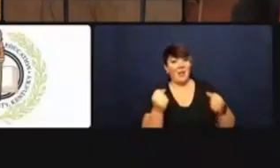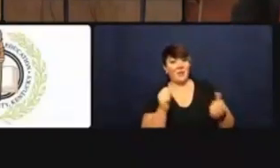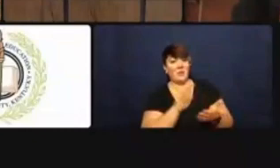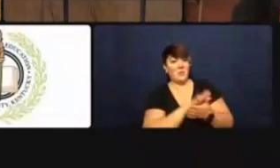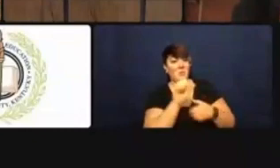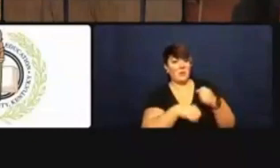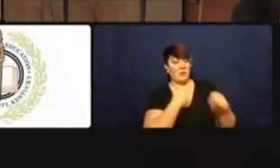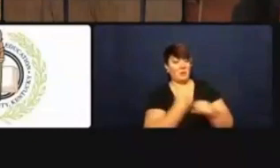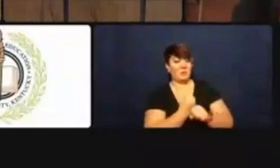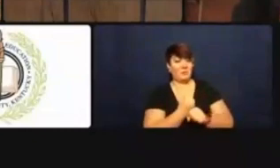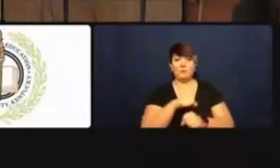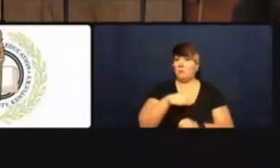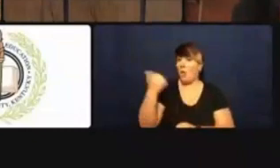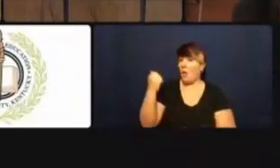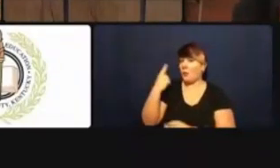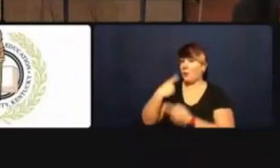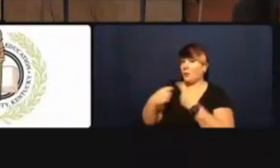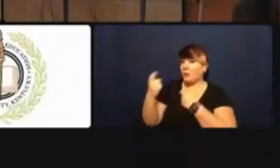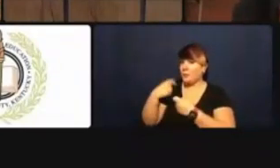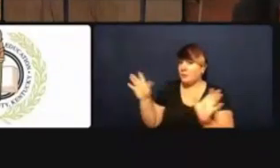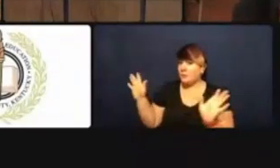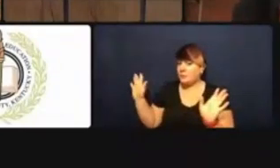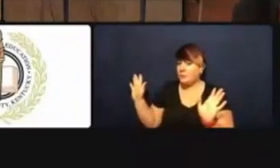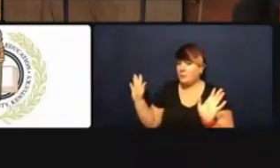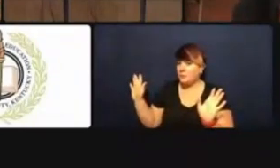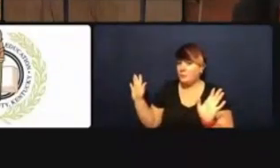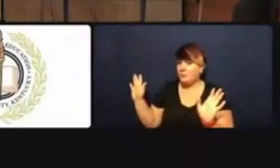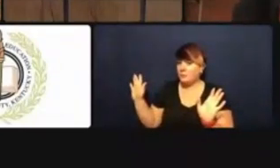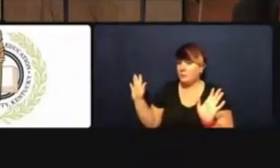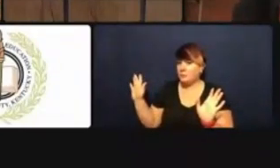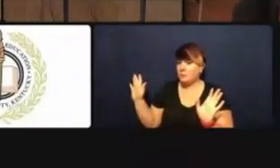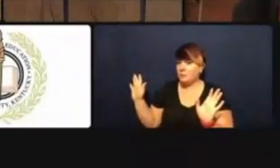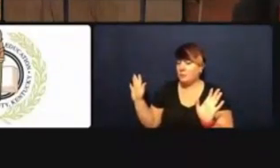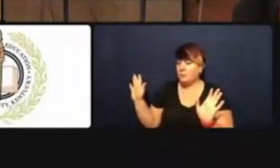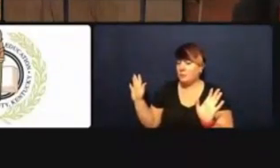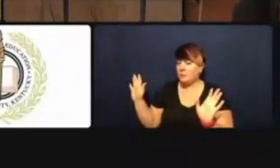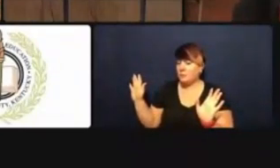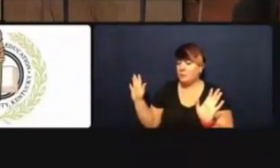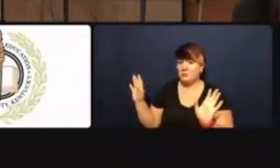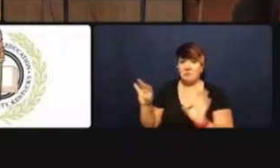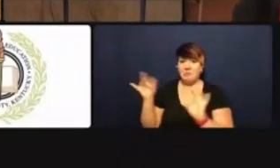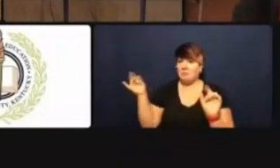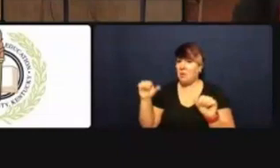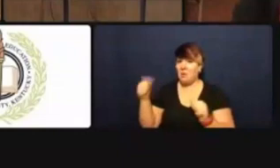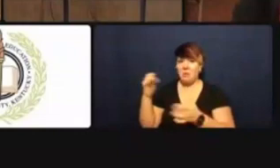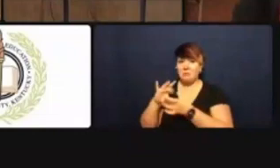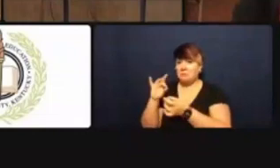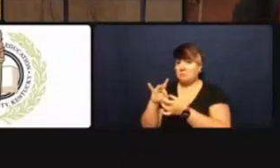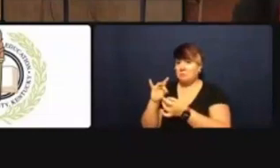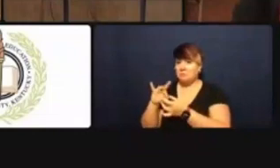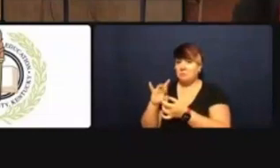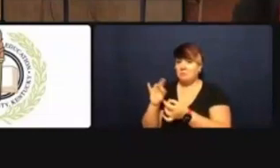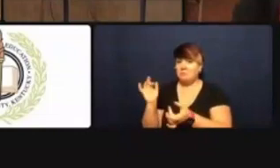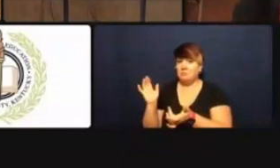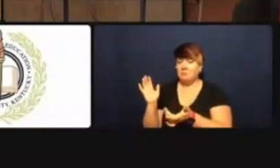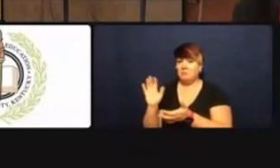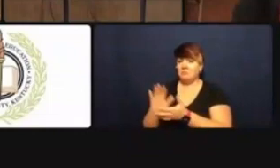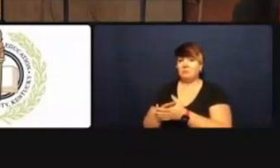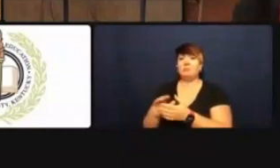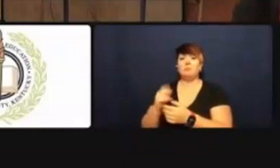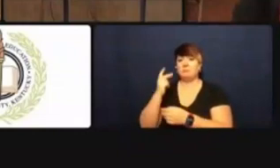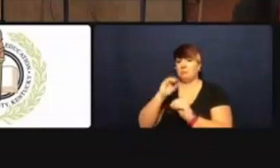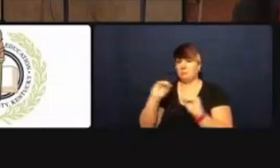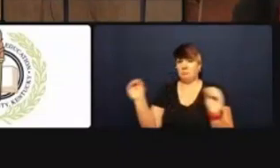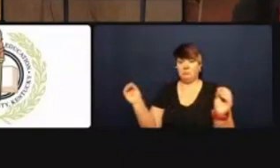Ni hayo tu. Je, kuna maoni au maswali mengine ya ziada? Je,